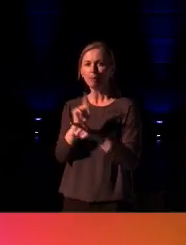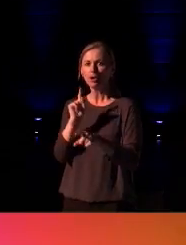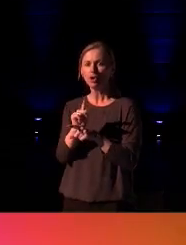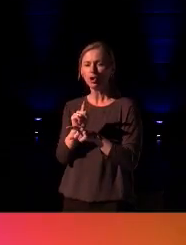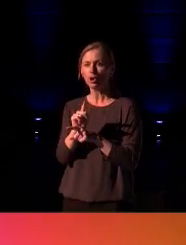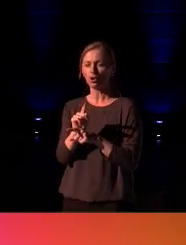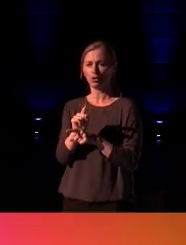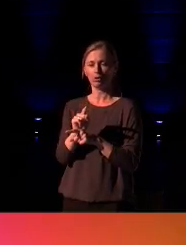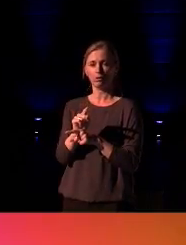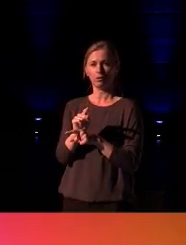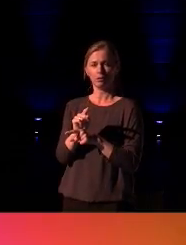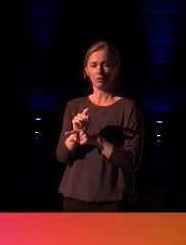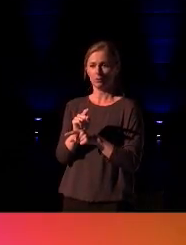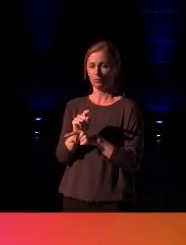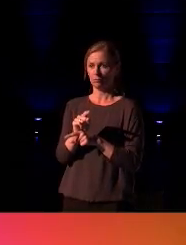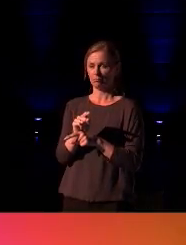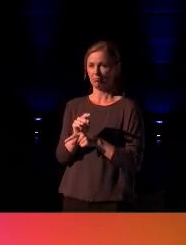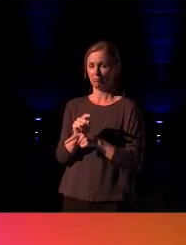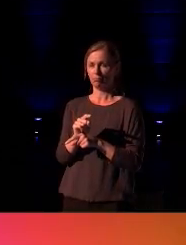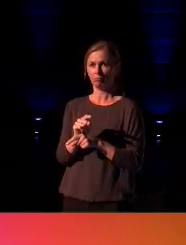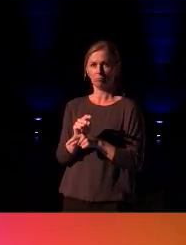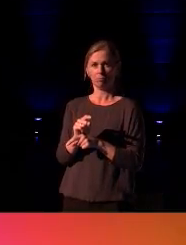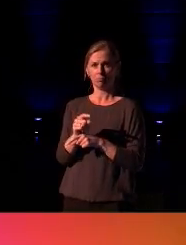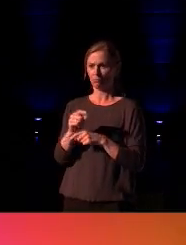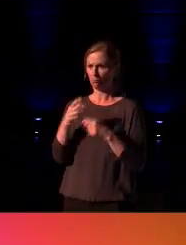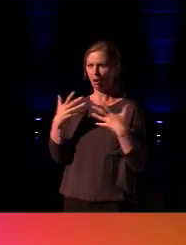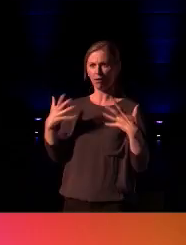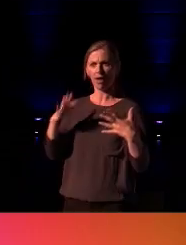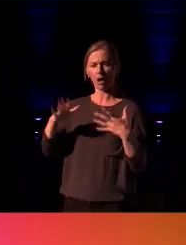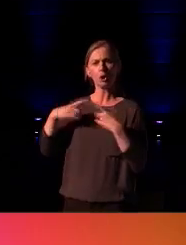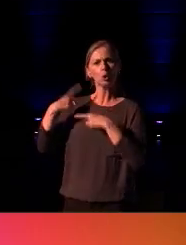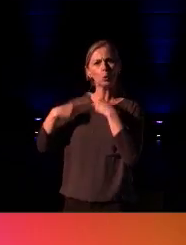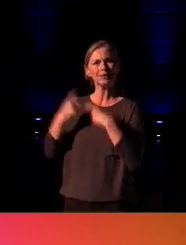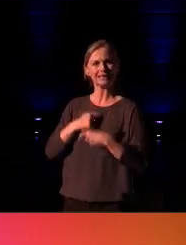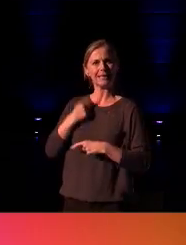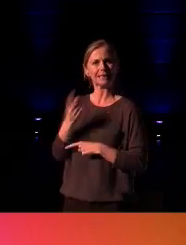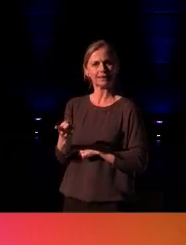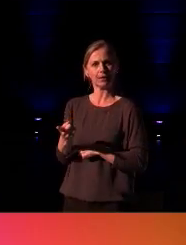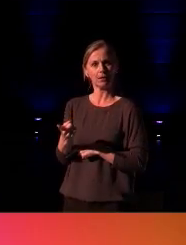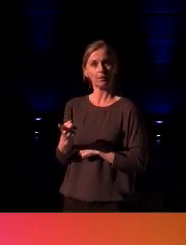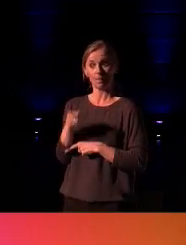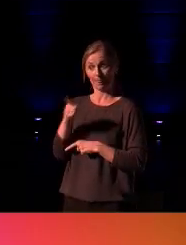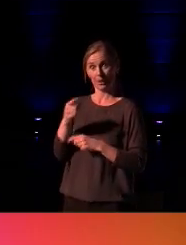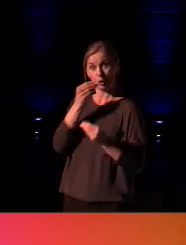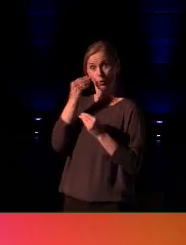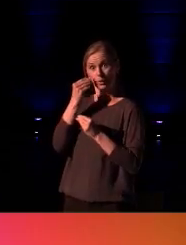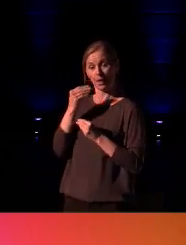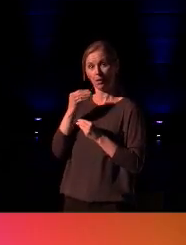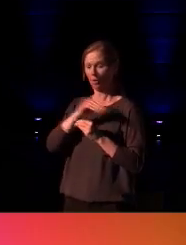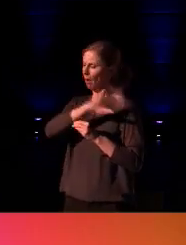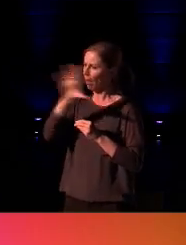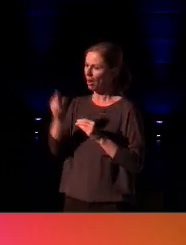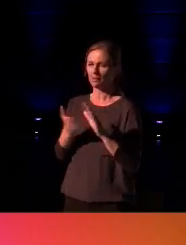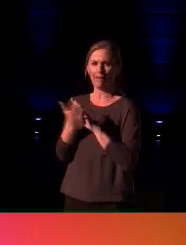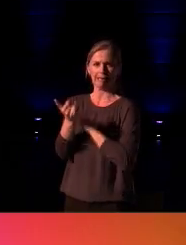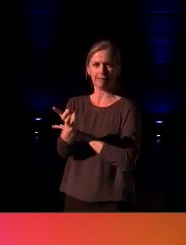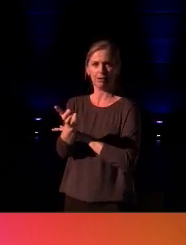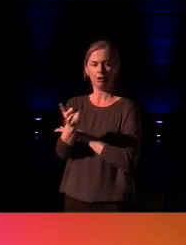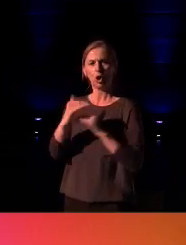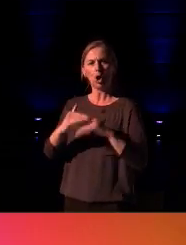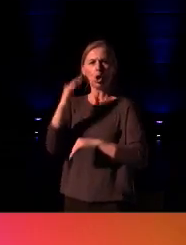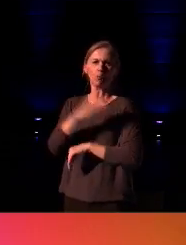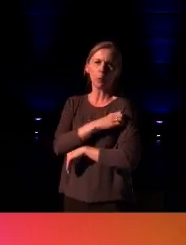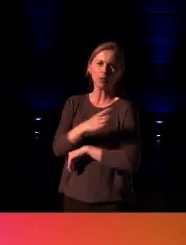det uvanlig å ikke ha noen kroniske lidelser. I denne studien har man tatt med rubbel og bit. Man har tatt med